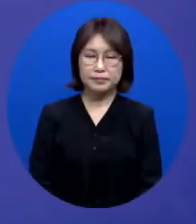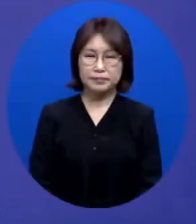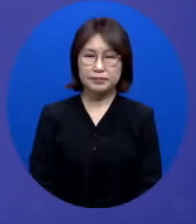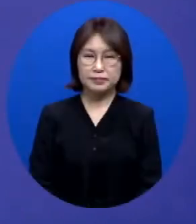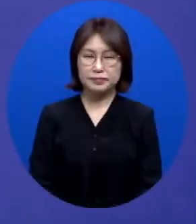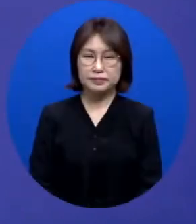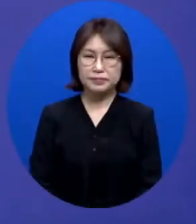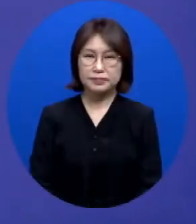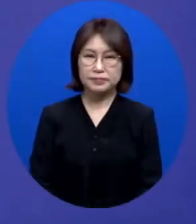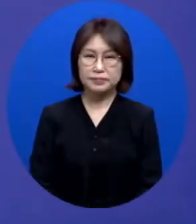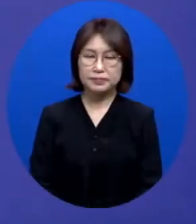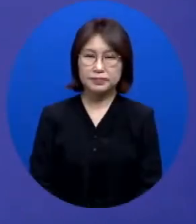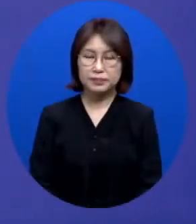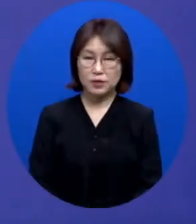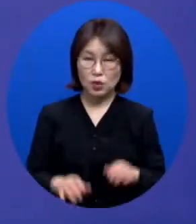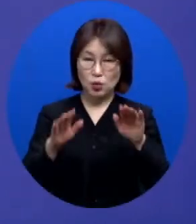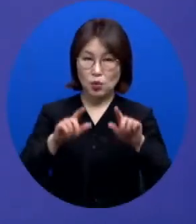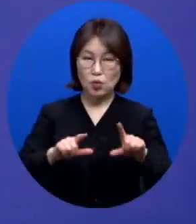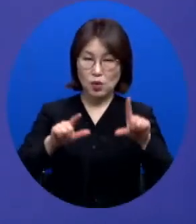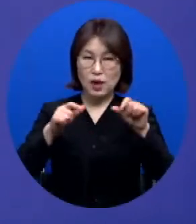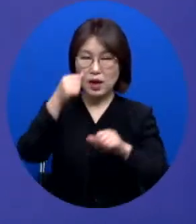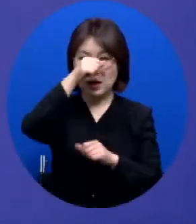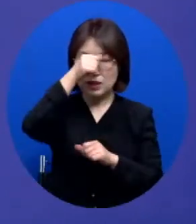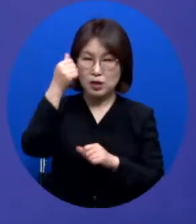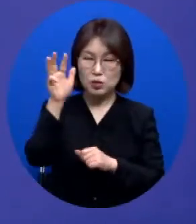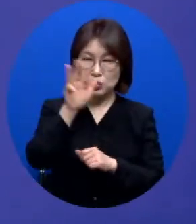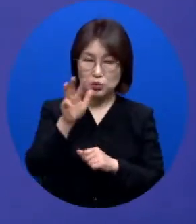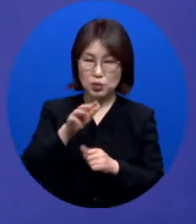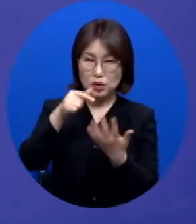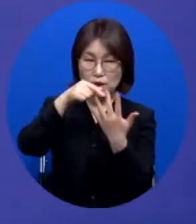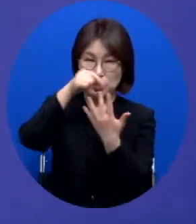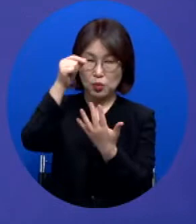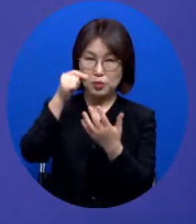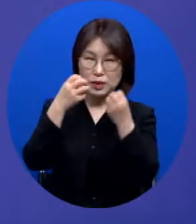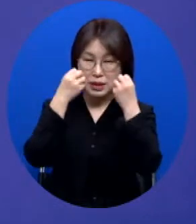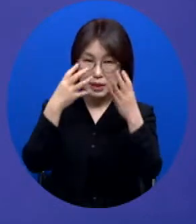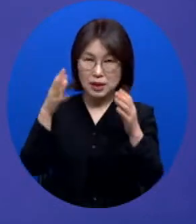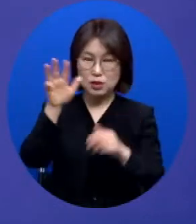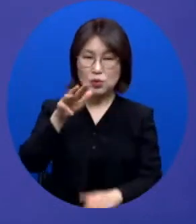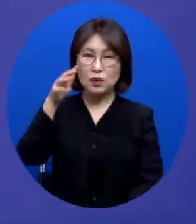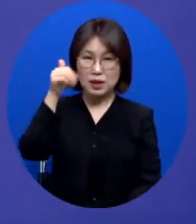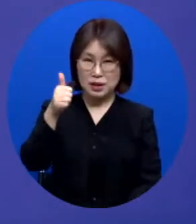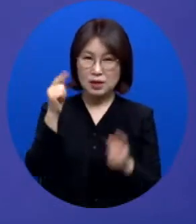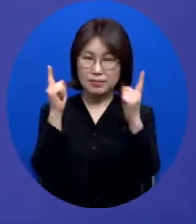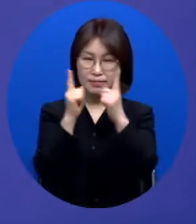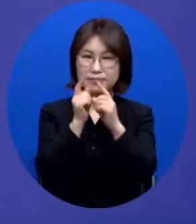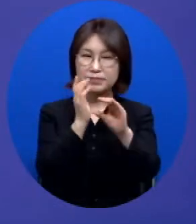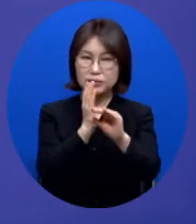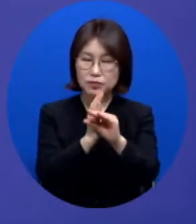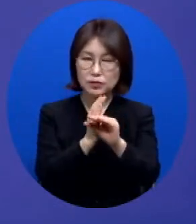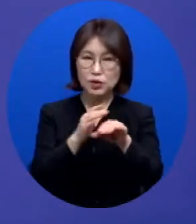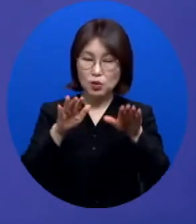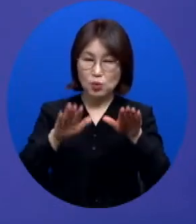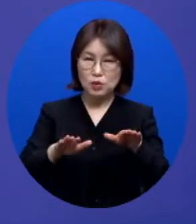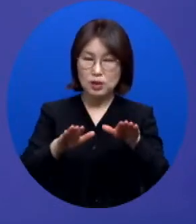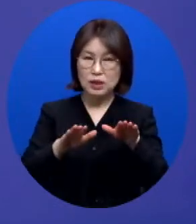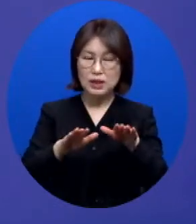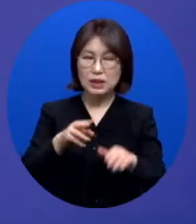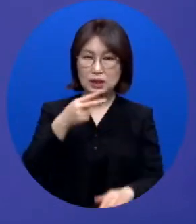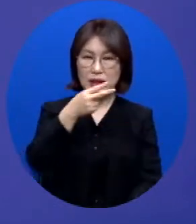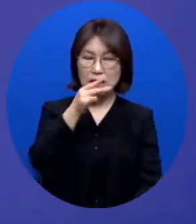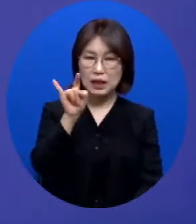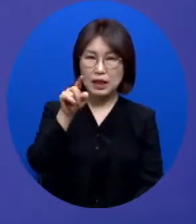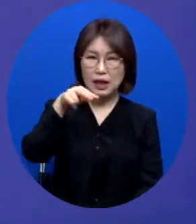피플앤 이슈 시간입니다. 올해 장로교단 총회에서 선출된 신임 총회장을 만나보고 있는데요. 오늘은 예장